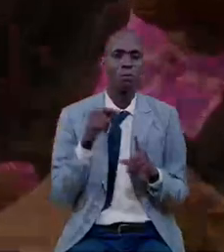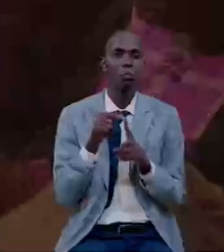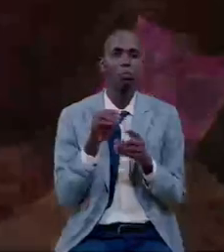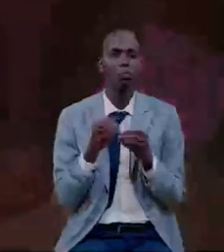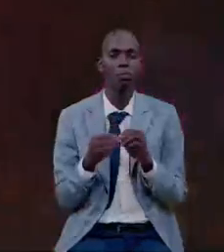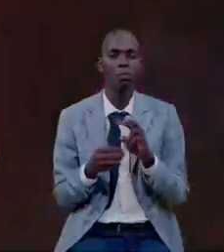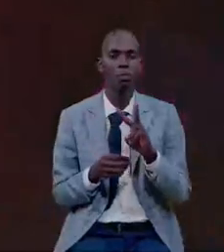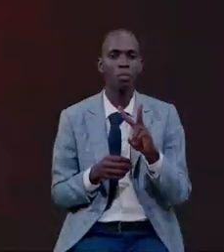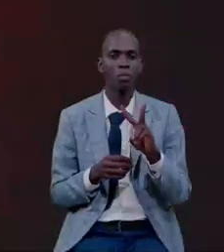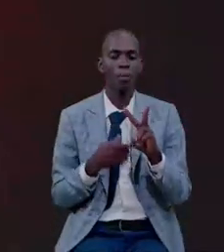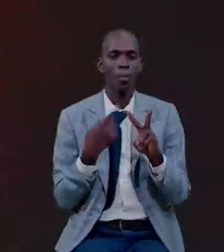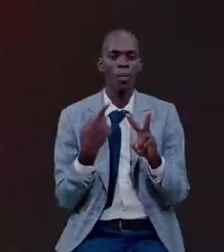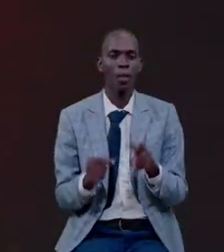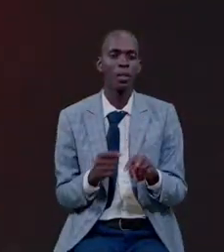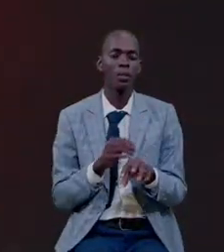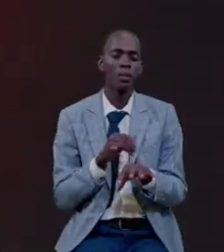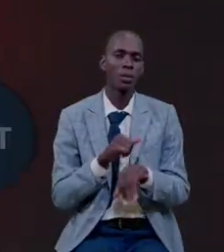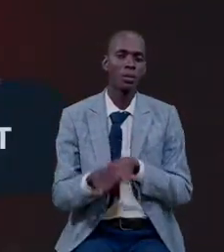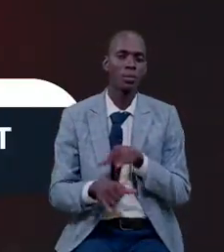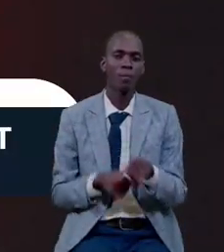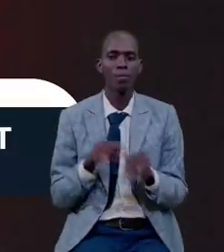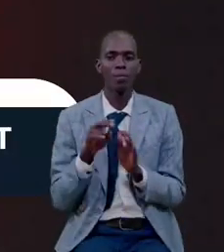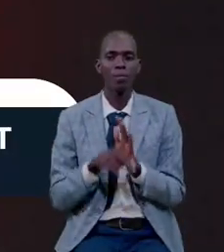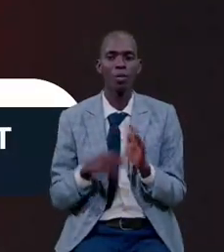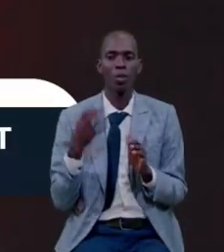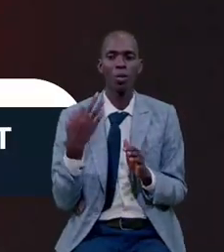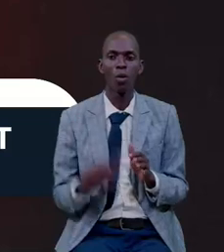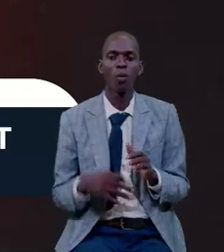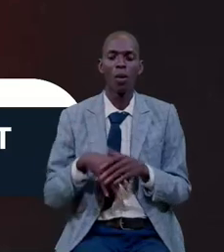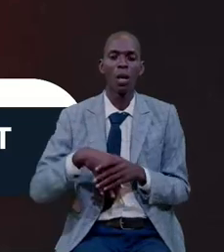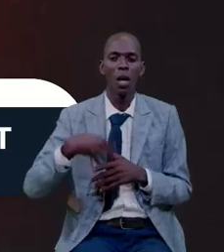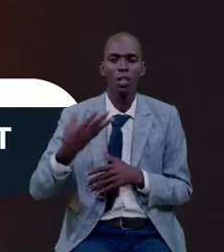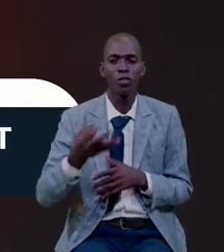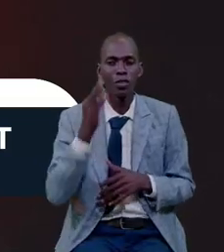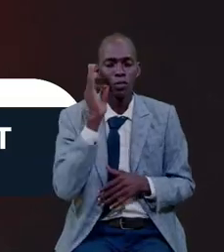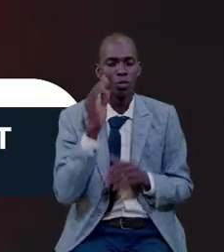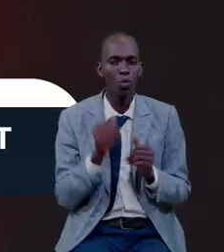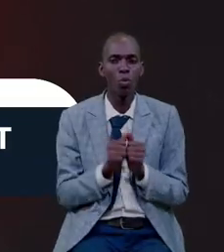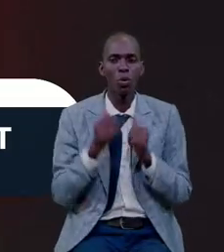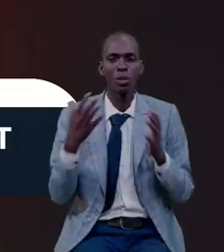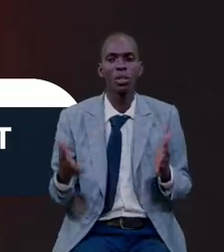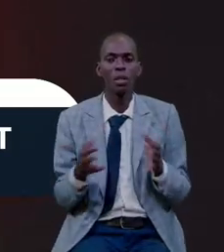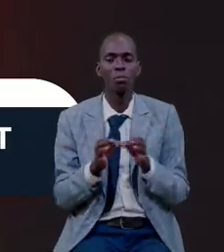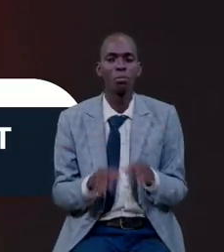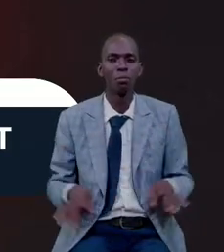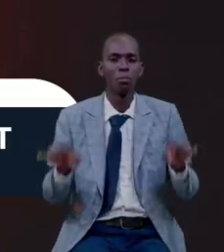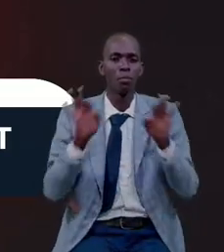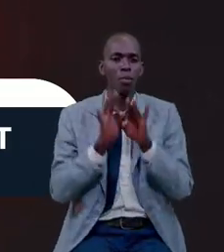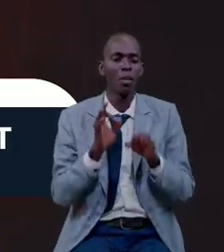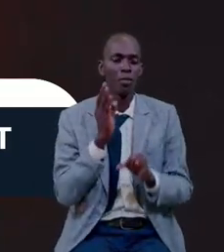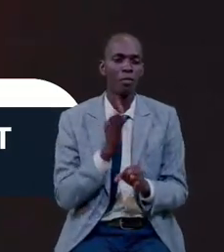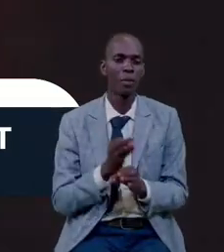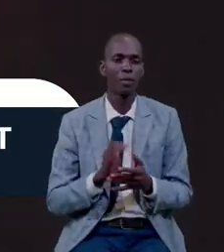deuxième point. Nous allons voir le caractère trompeur des fruits extérieurs sans la foi